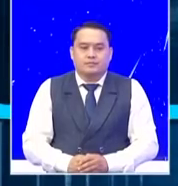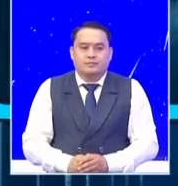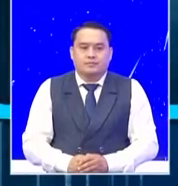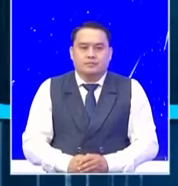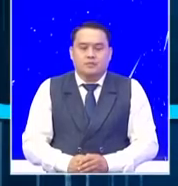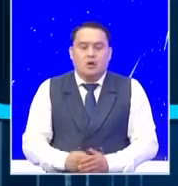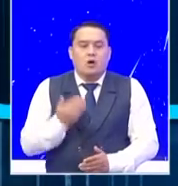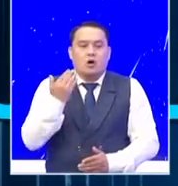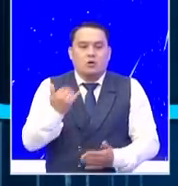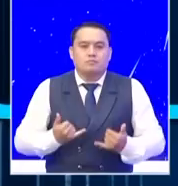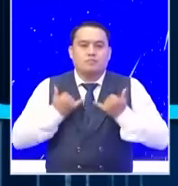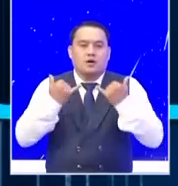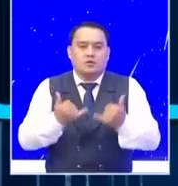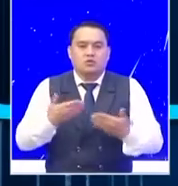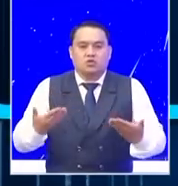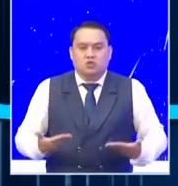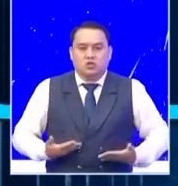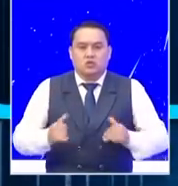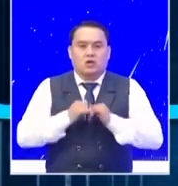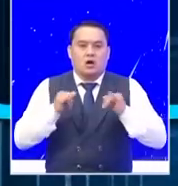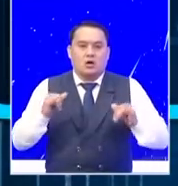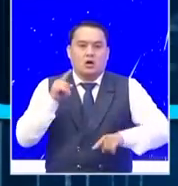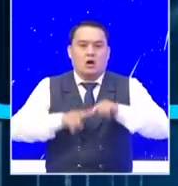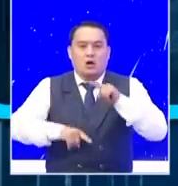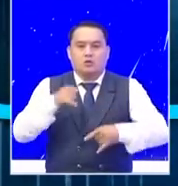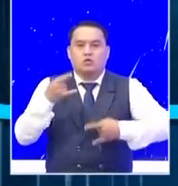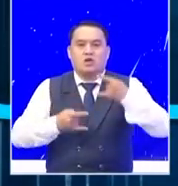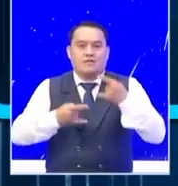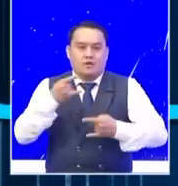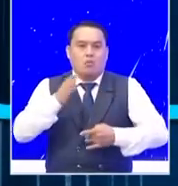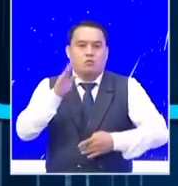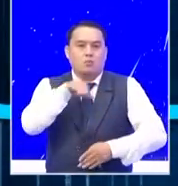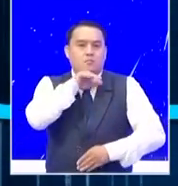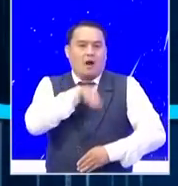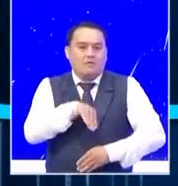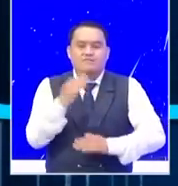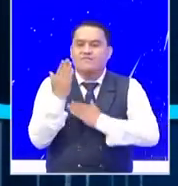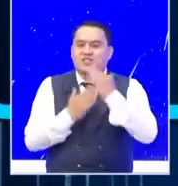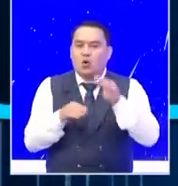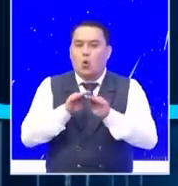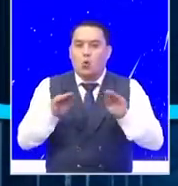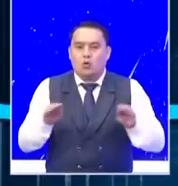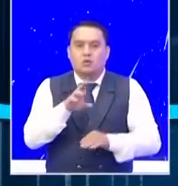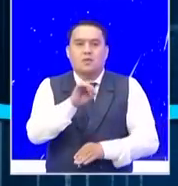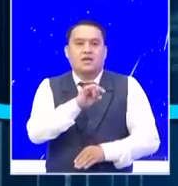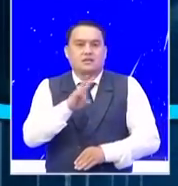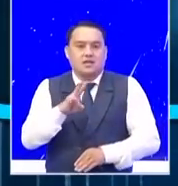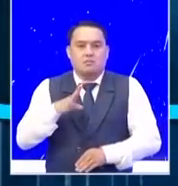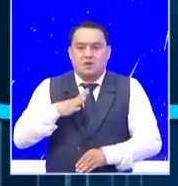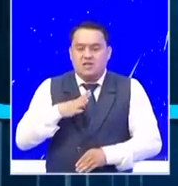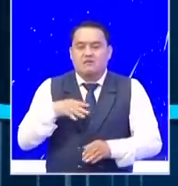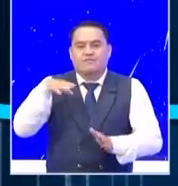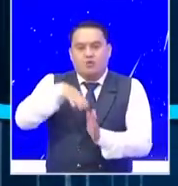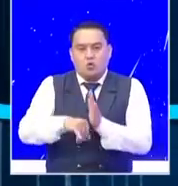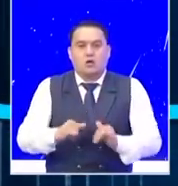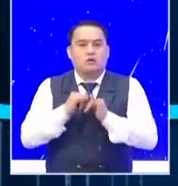Он посвятил значительную часть своей жизни развитию отечественного телевидения. Будучи профессионалом высокого уровня, Бейсен Куранбек внес существенный